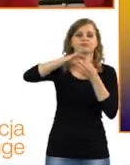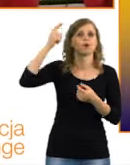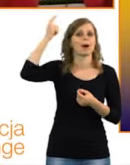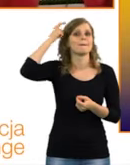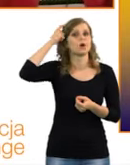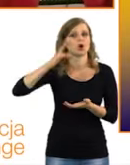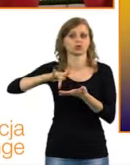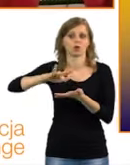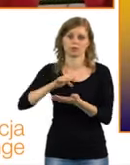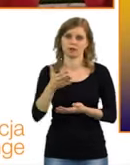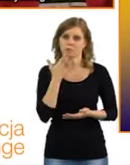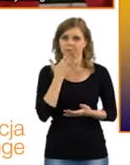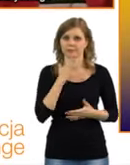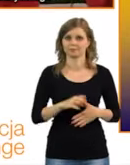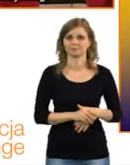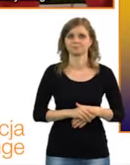mówienia.